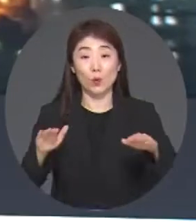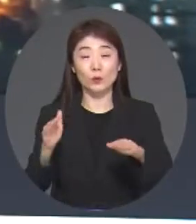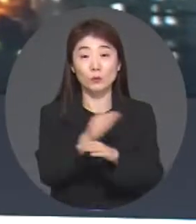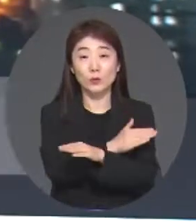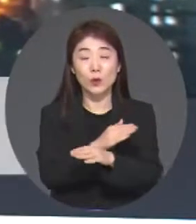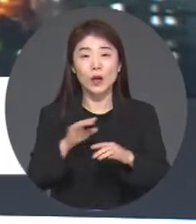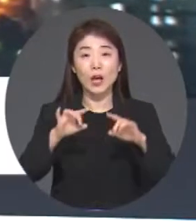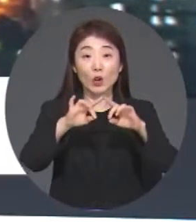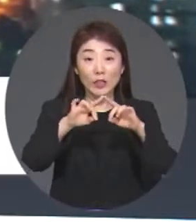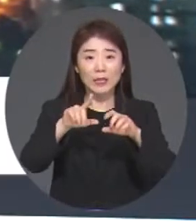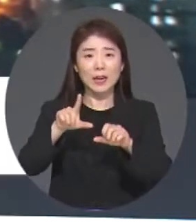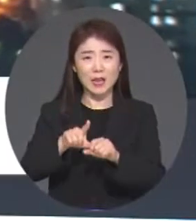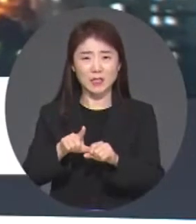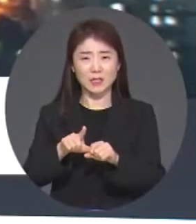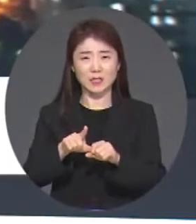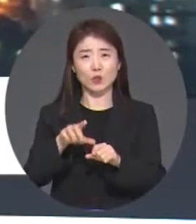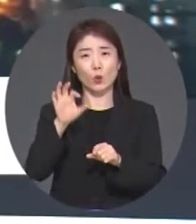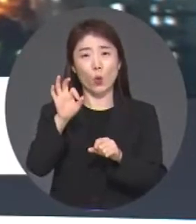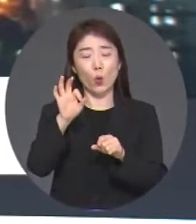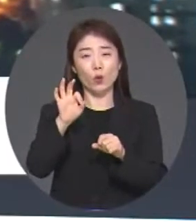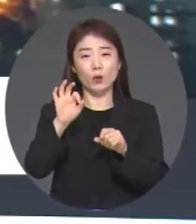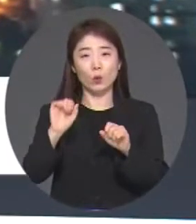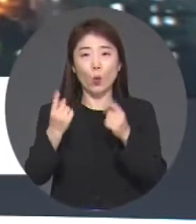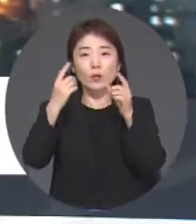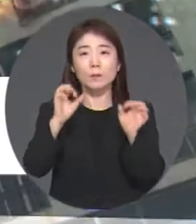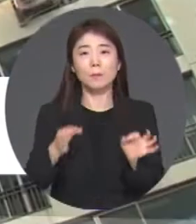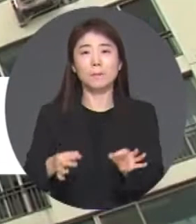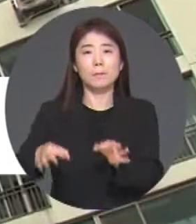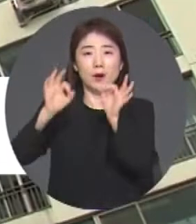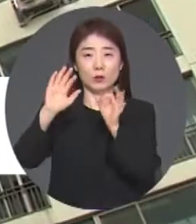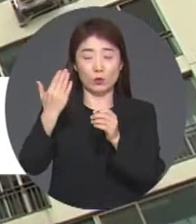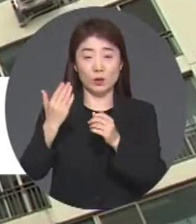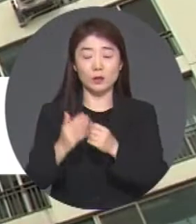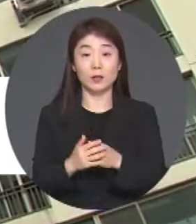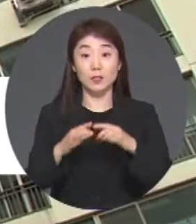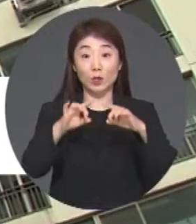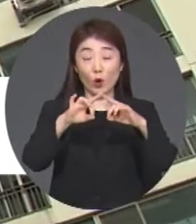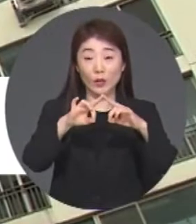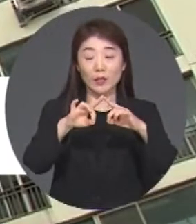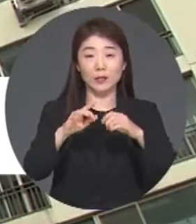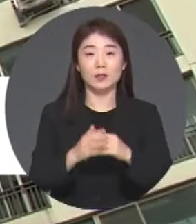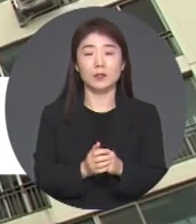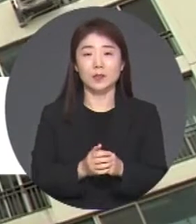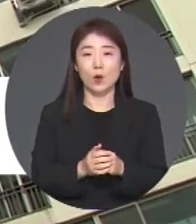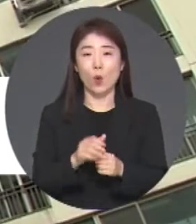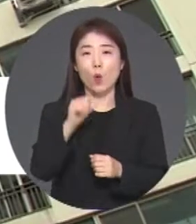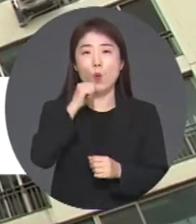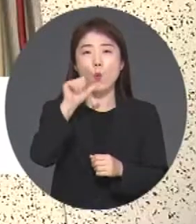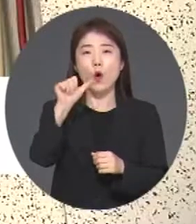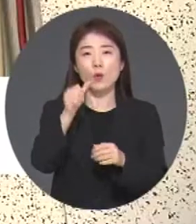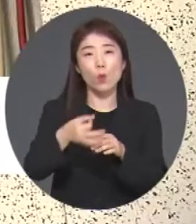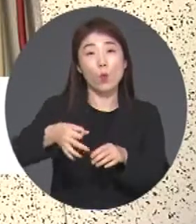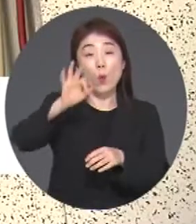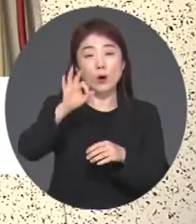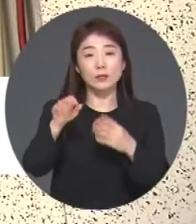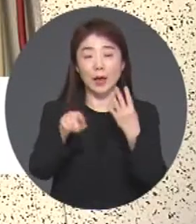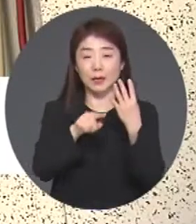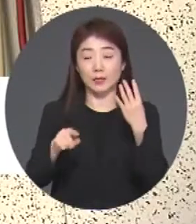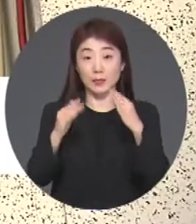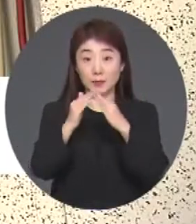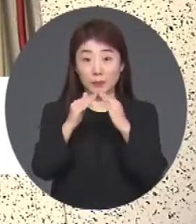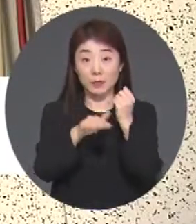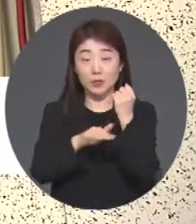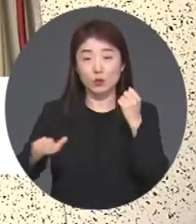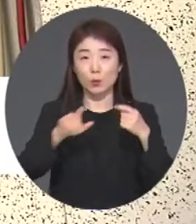오늘부터 전기요금과 가스요금이 동시에 인상됩니다. 전기요금은 킬로와트시당 5원이 오르면서 4인 가구